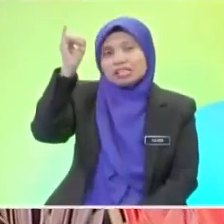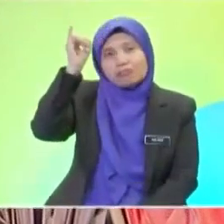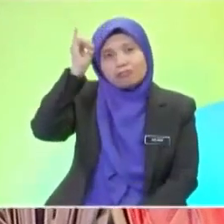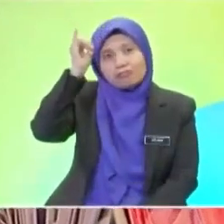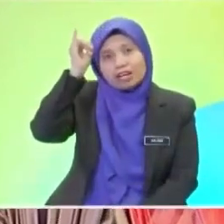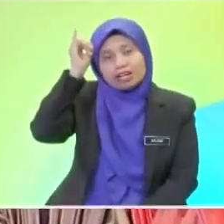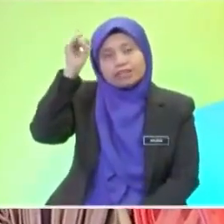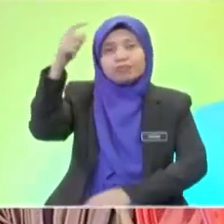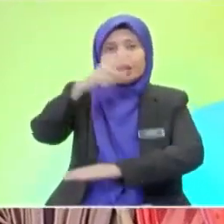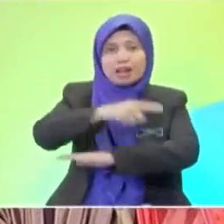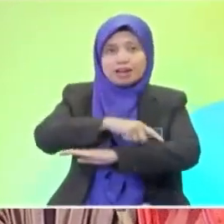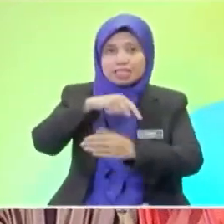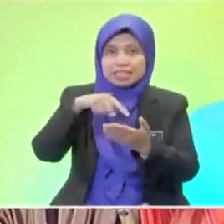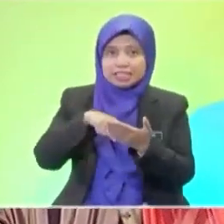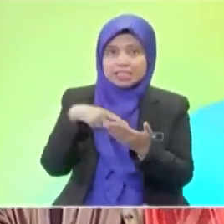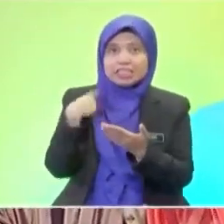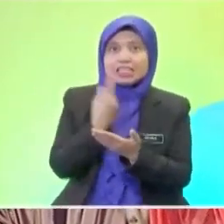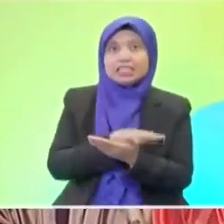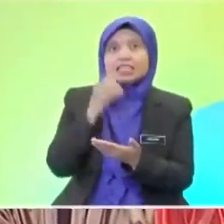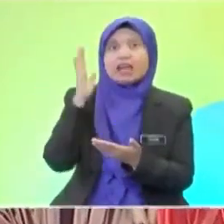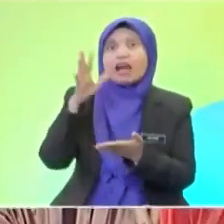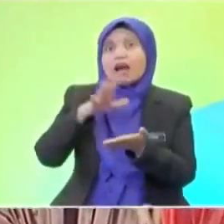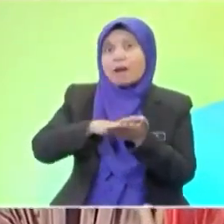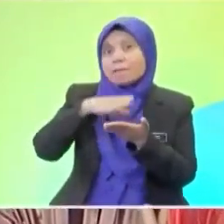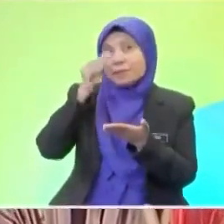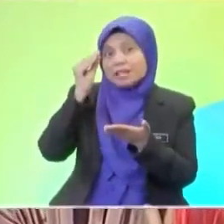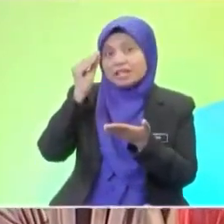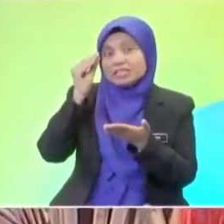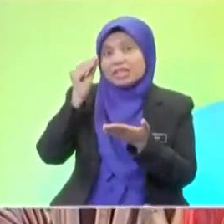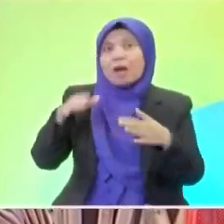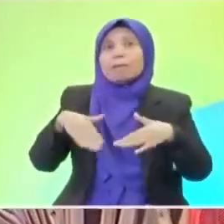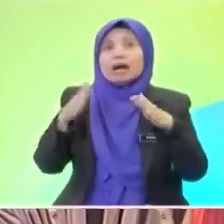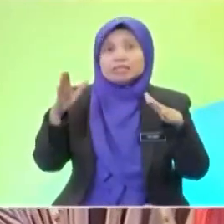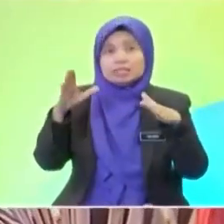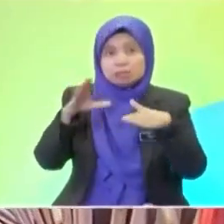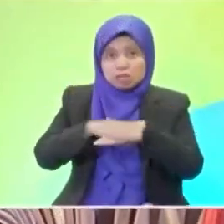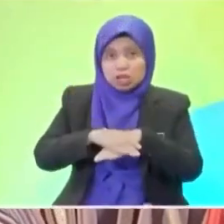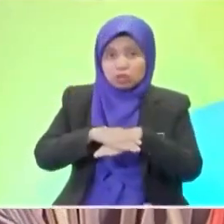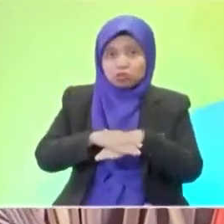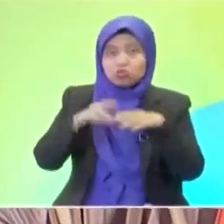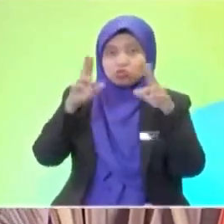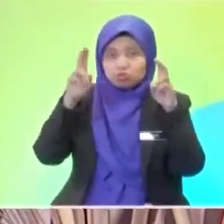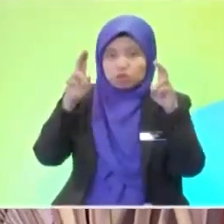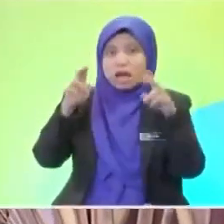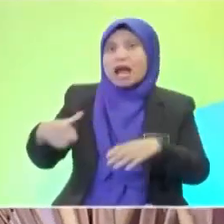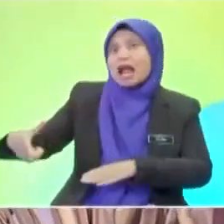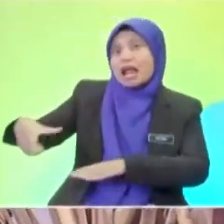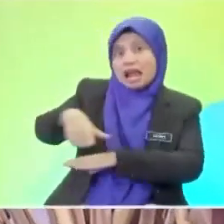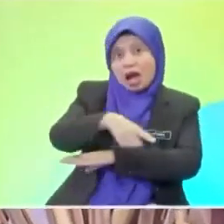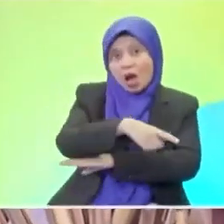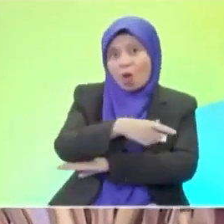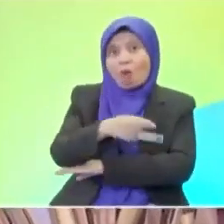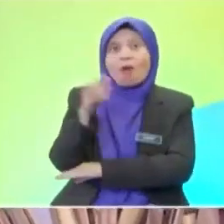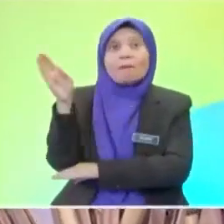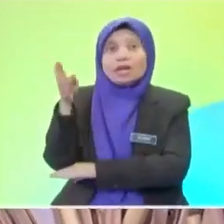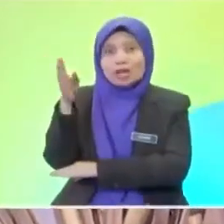hari ini kita akan belajar tentang bahasa Melayu dengan tajuknya laut biru dan kita bawakan seorang guru guru ke urang